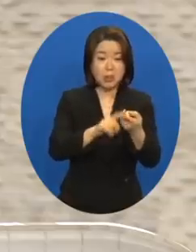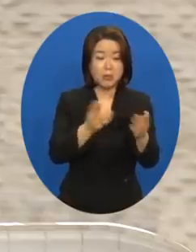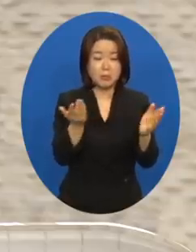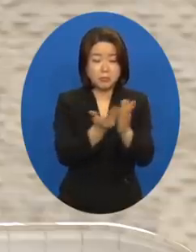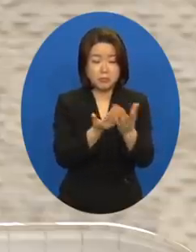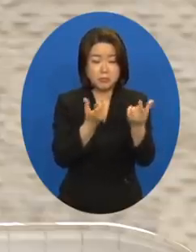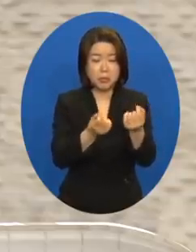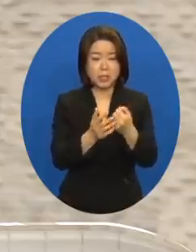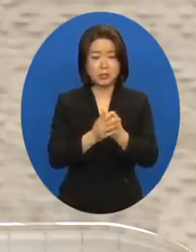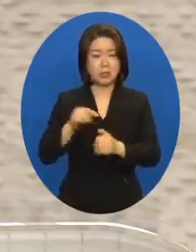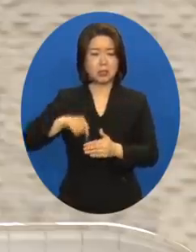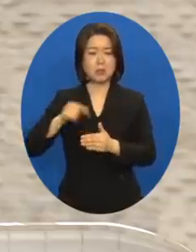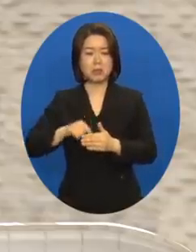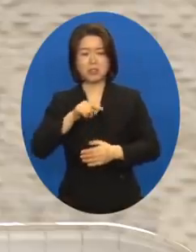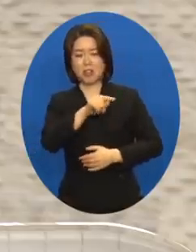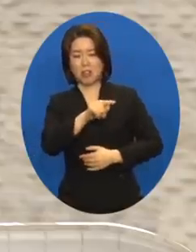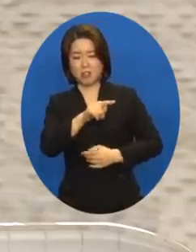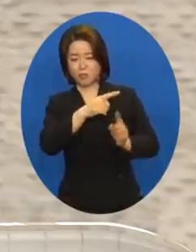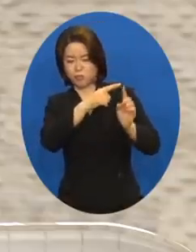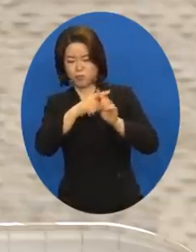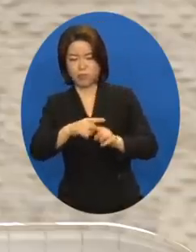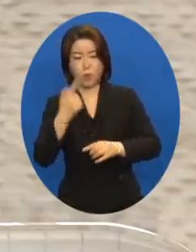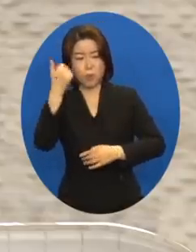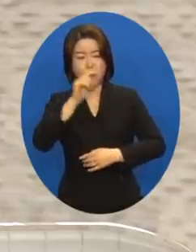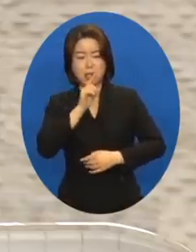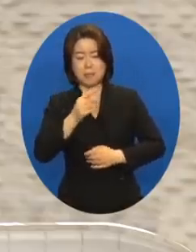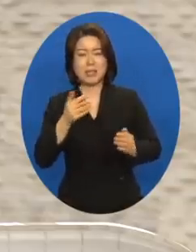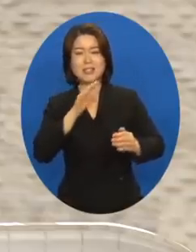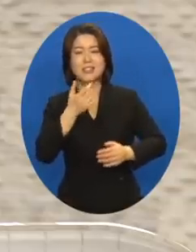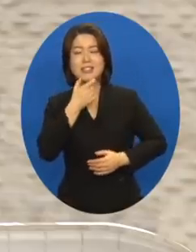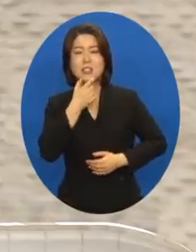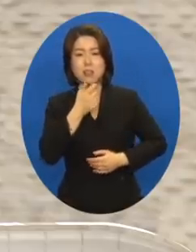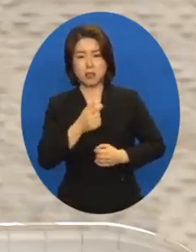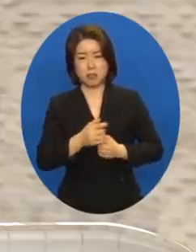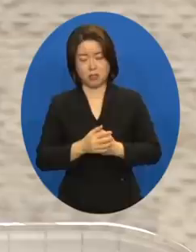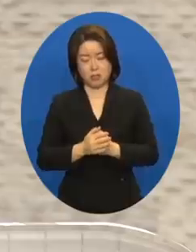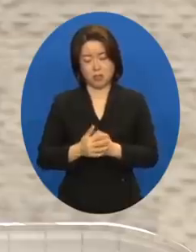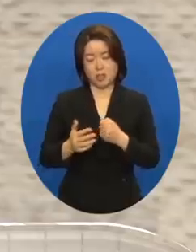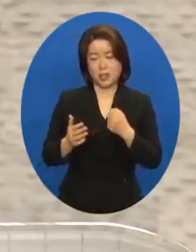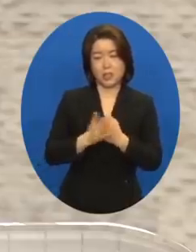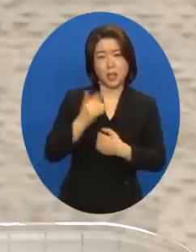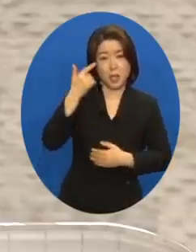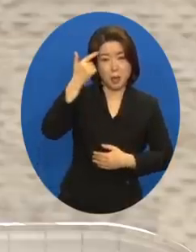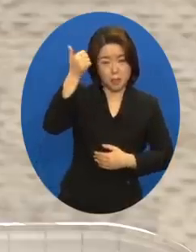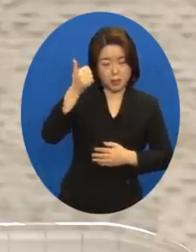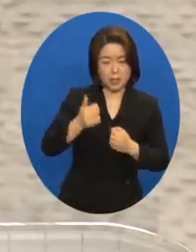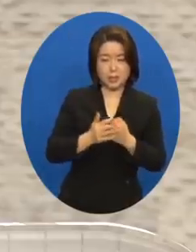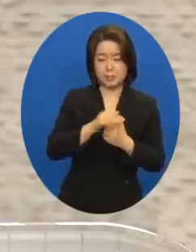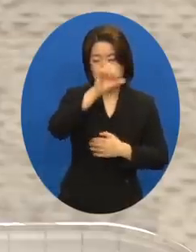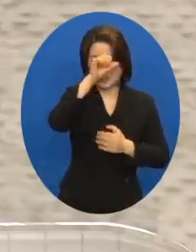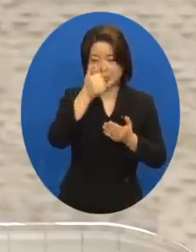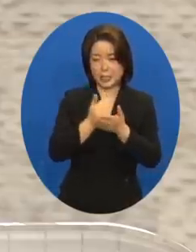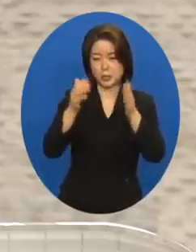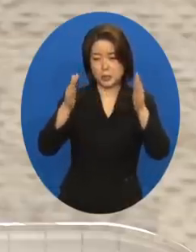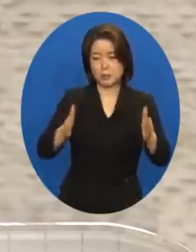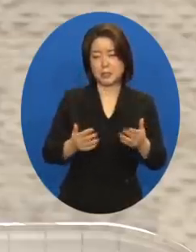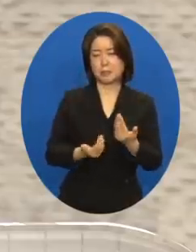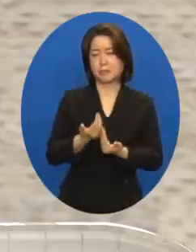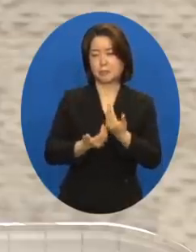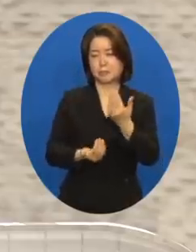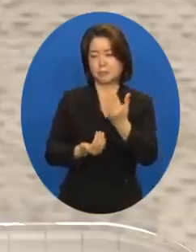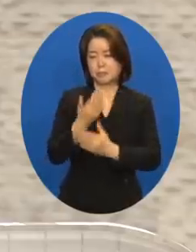무조건 싫은 거예요 그러니 목사님과 장로님 사이가 좋을리가 없죠 그 이야기를 쭉